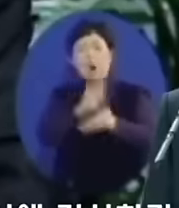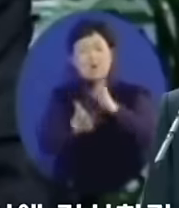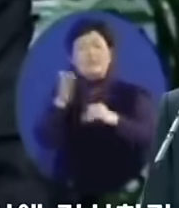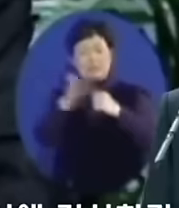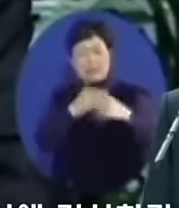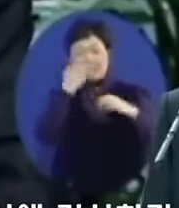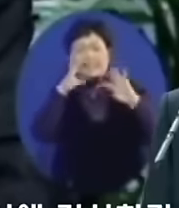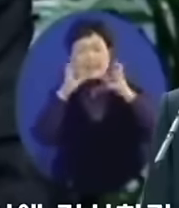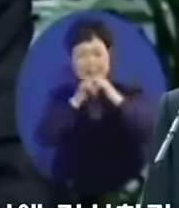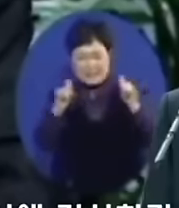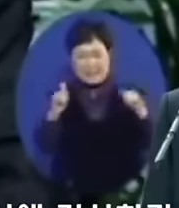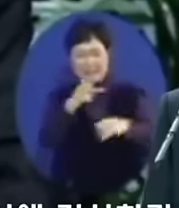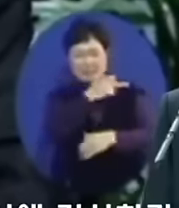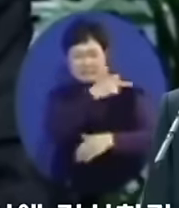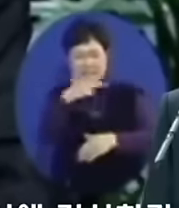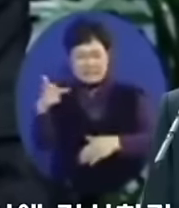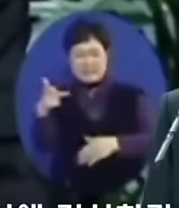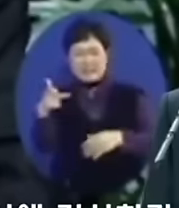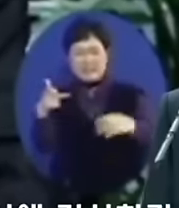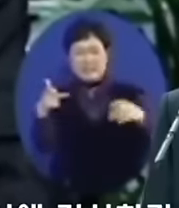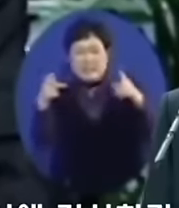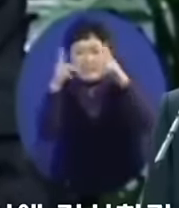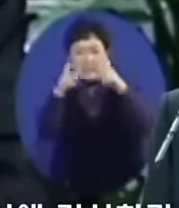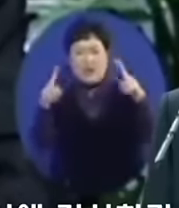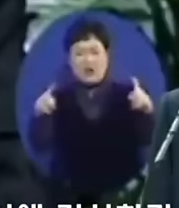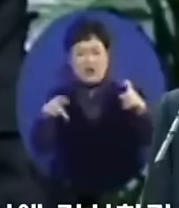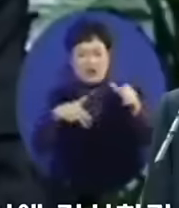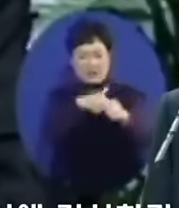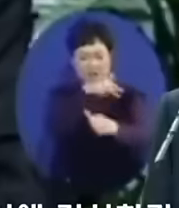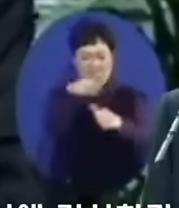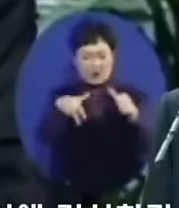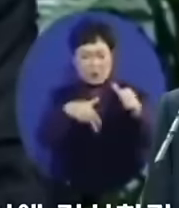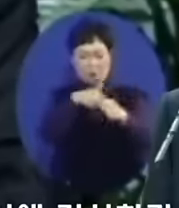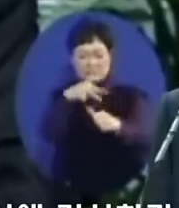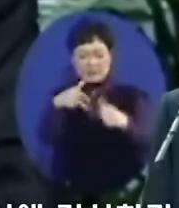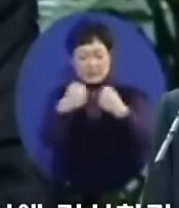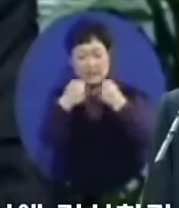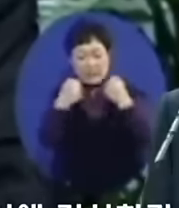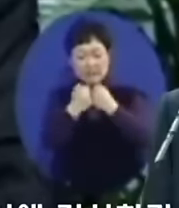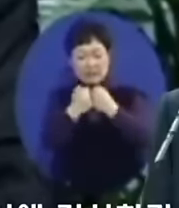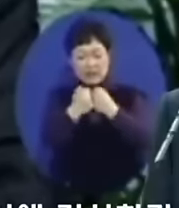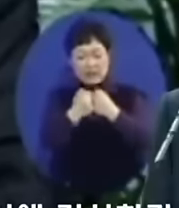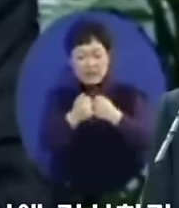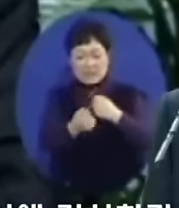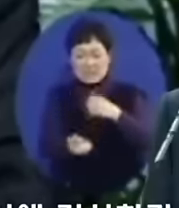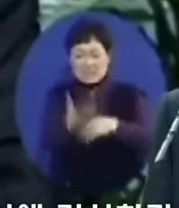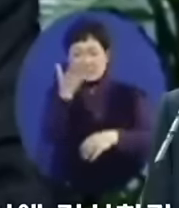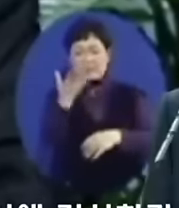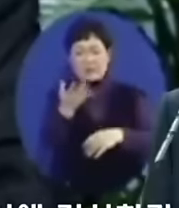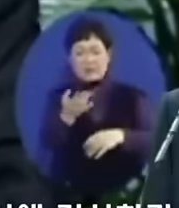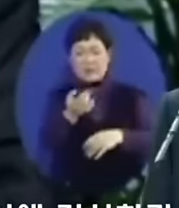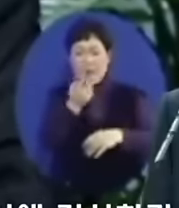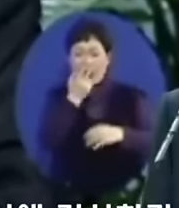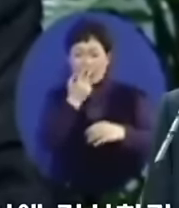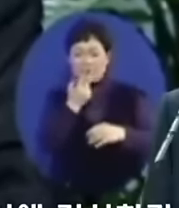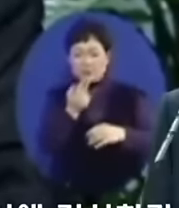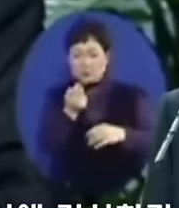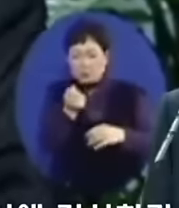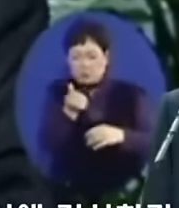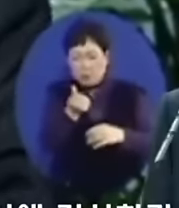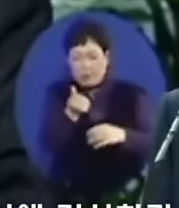백성이 큰 성 여리고는 싸워서 이겼는데 그 다음 조그마한 성 아이성에 가시는